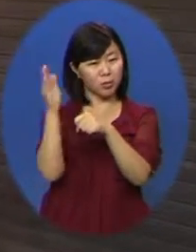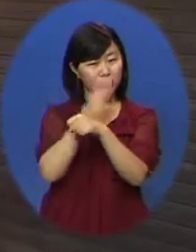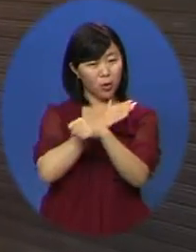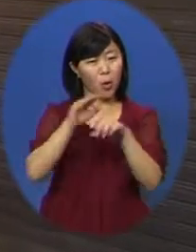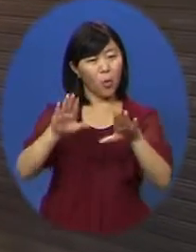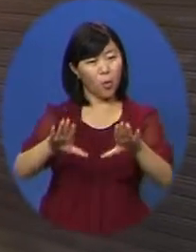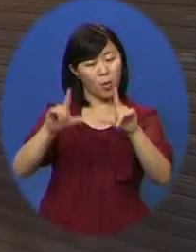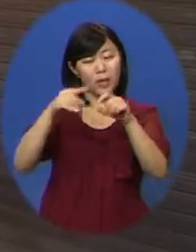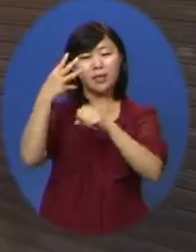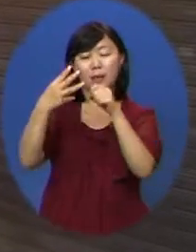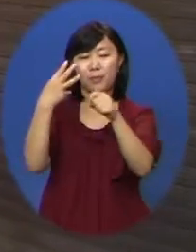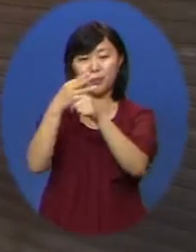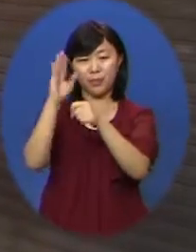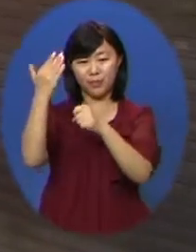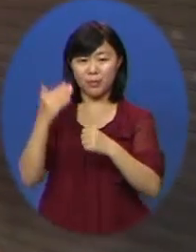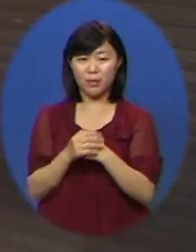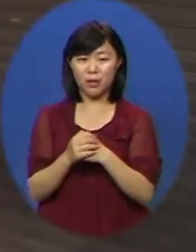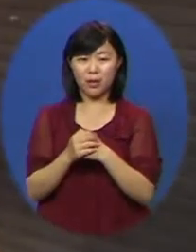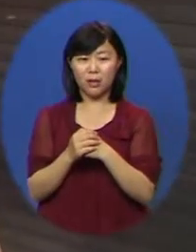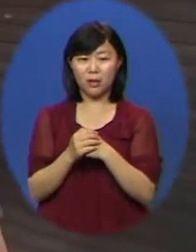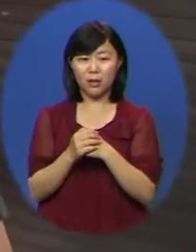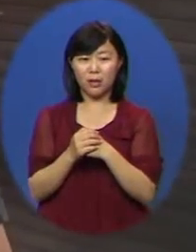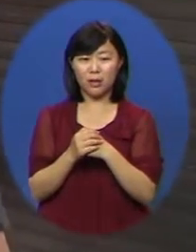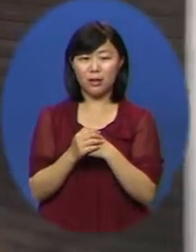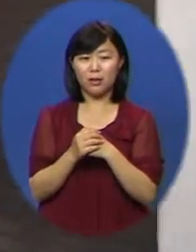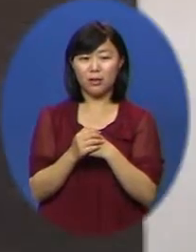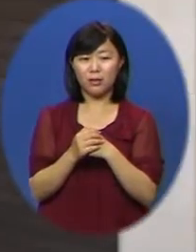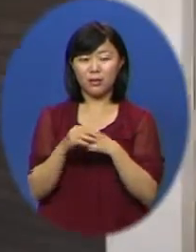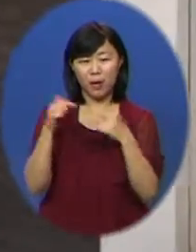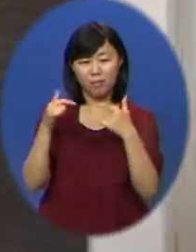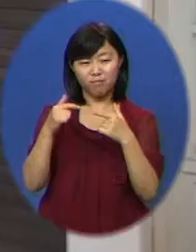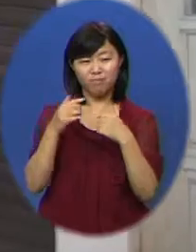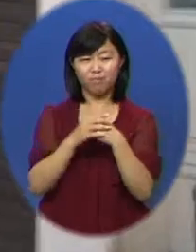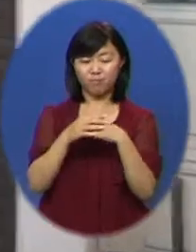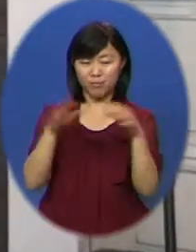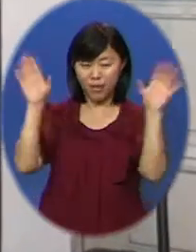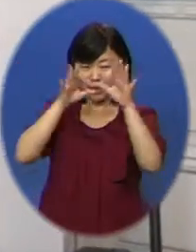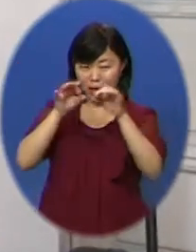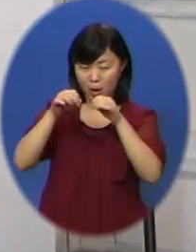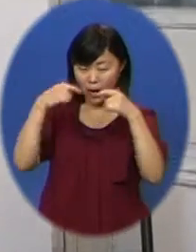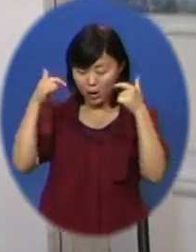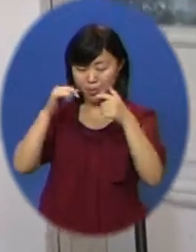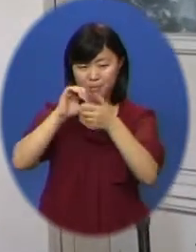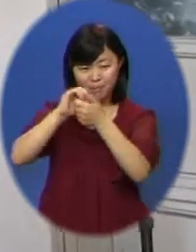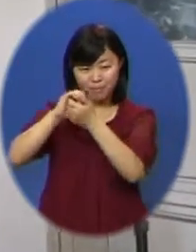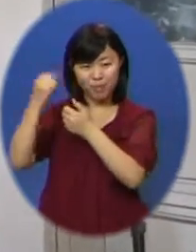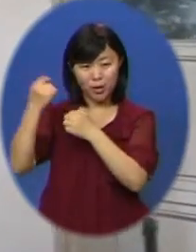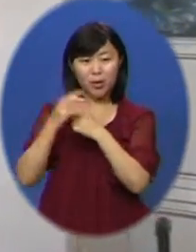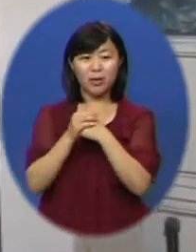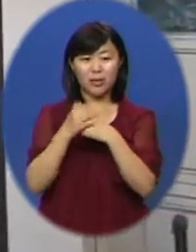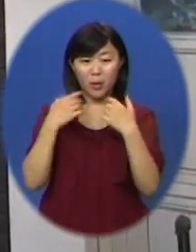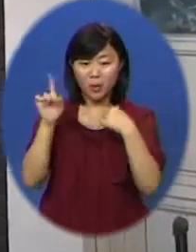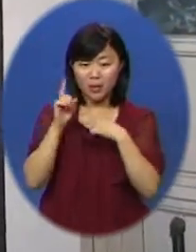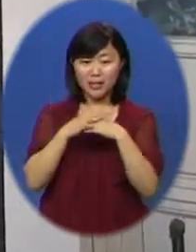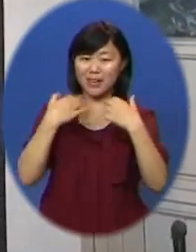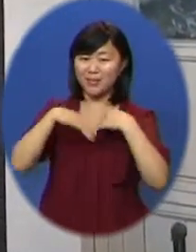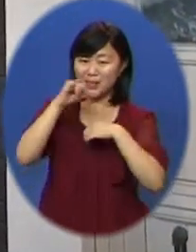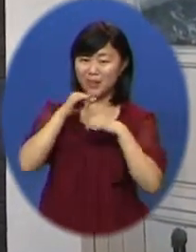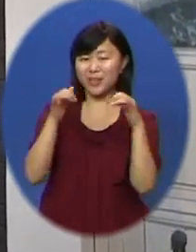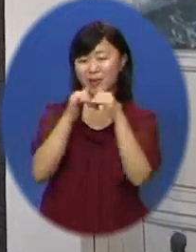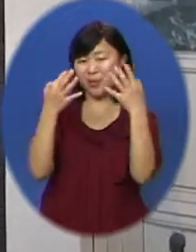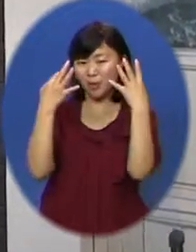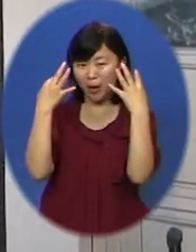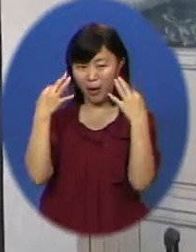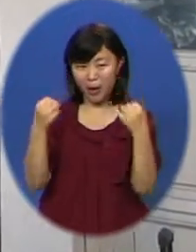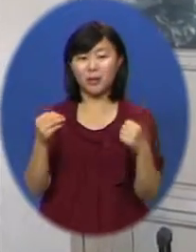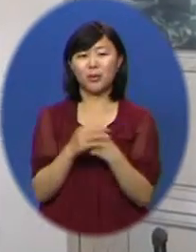올해 3년 차니까 대시장은 항상 꼬박꼬박 나오고. 어떠신 것 같아요? 재밌죠. 이렇게 사람도 많고 저는